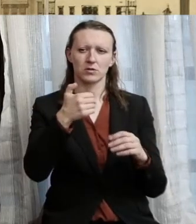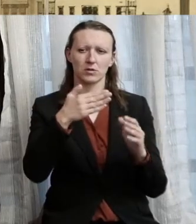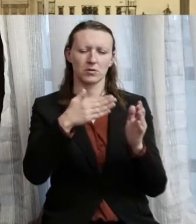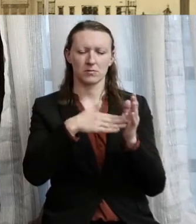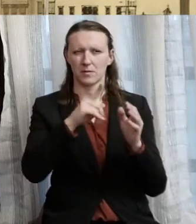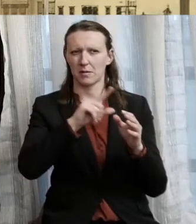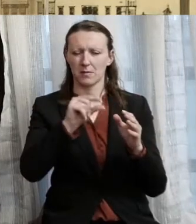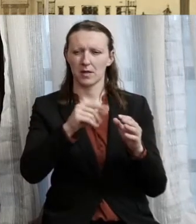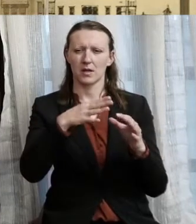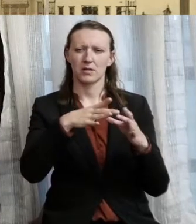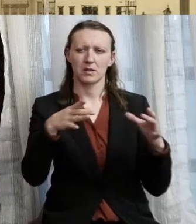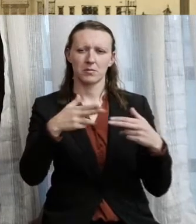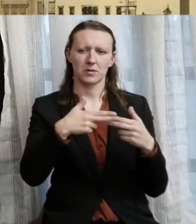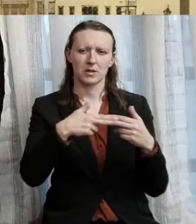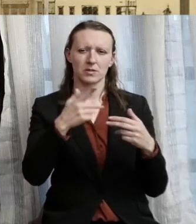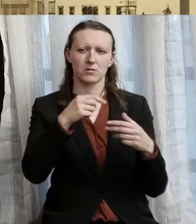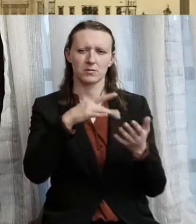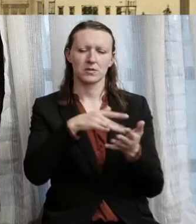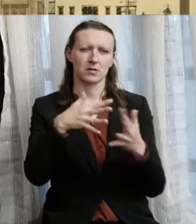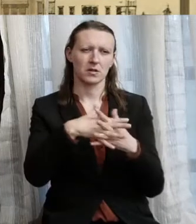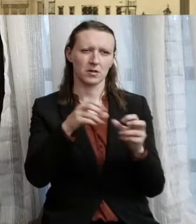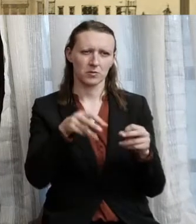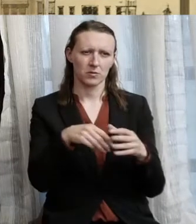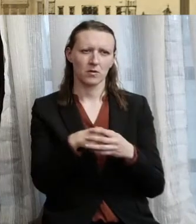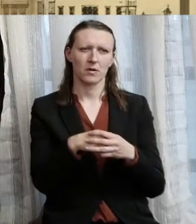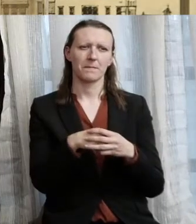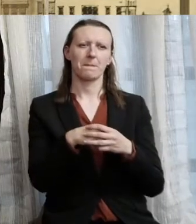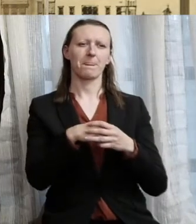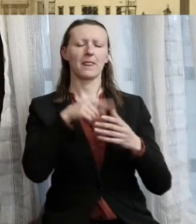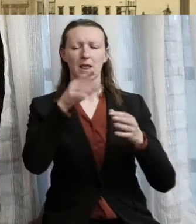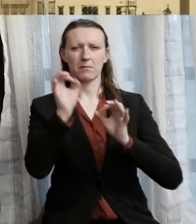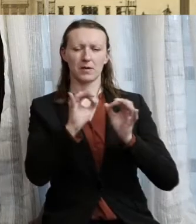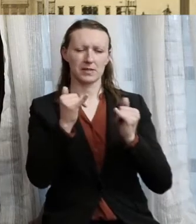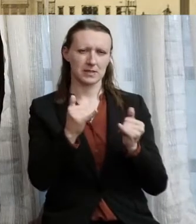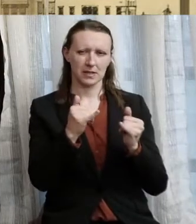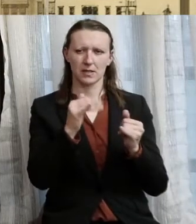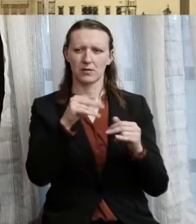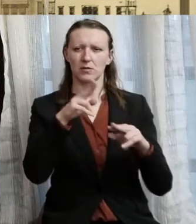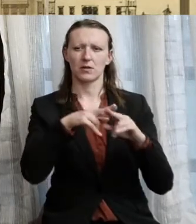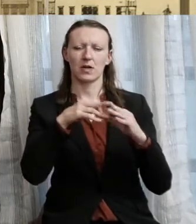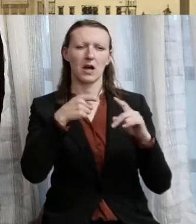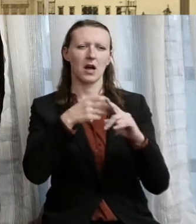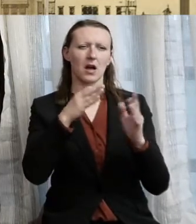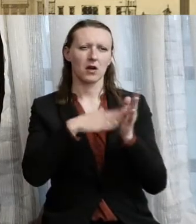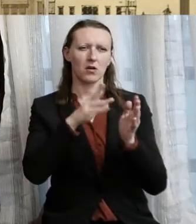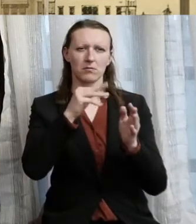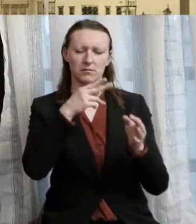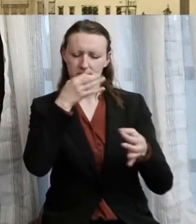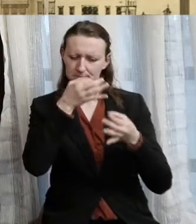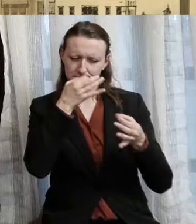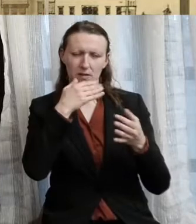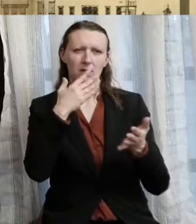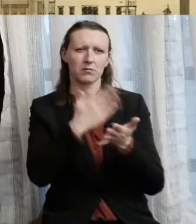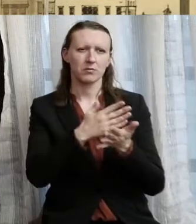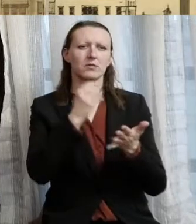megabita u sekundi širokopojasnim pristupom za područje grada Pule. Taj se projekat trenutno nalazi u HAKOM-u na verifikaciji, kad